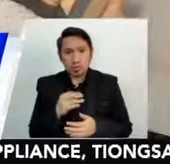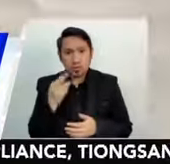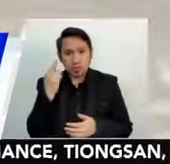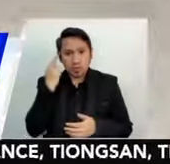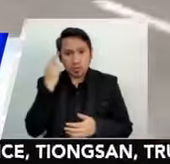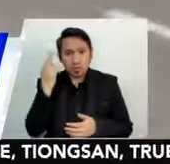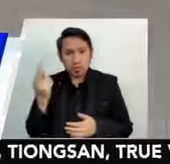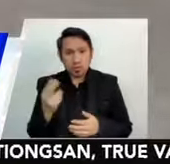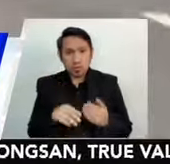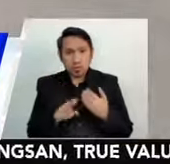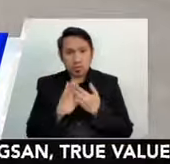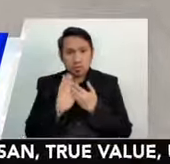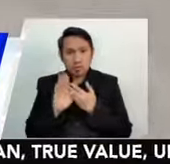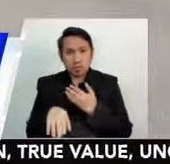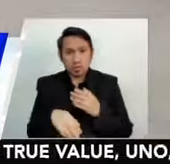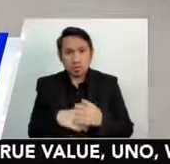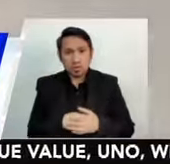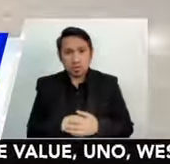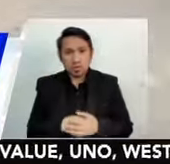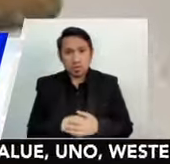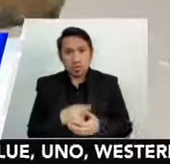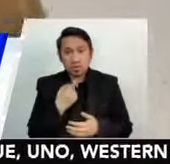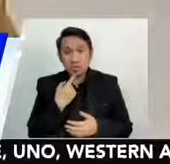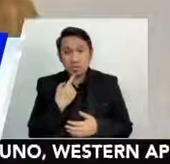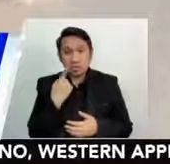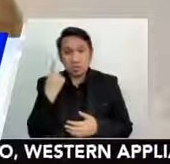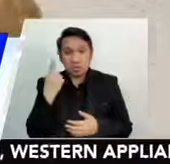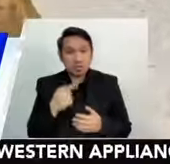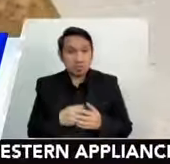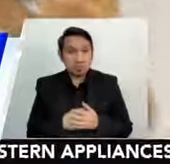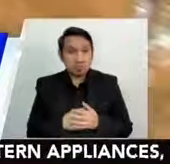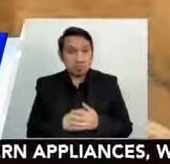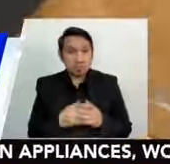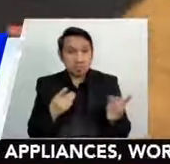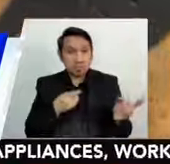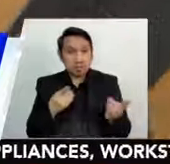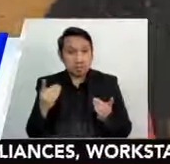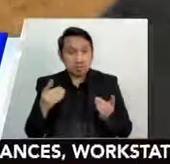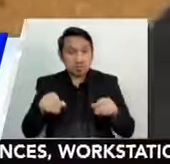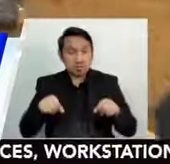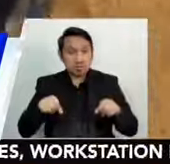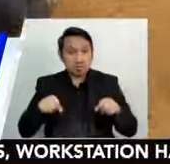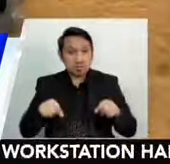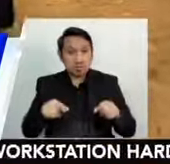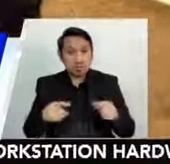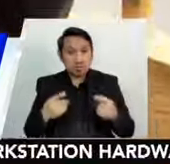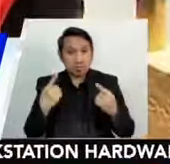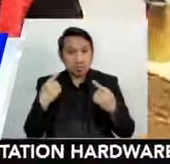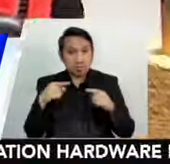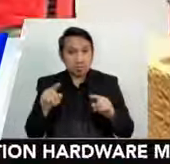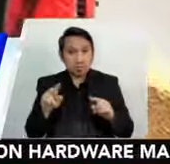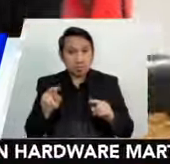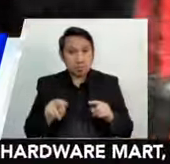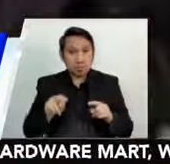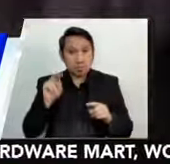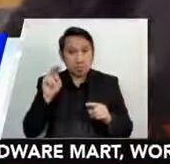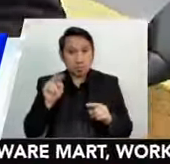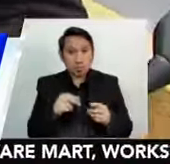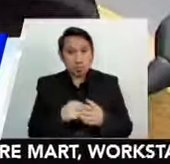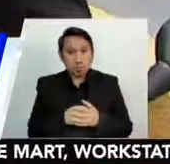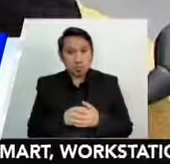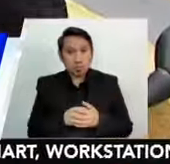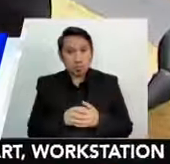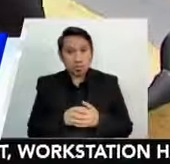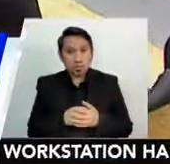ito. Ayon sa delivery rider na si Jaime, galing daw siyang Makati at papuntang North Caloocan, dapat ay kakanan siya pakirino.